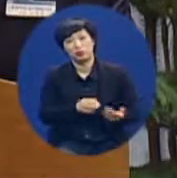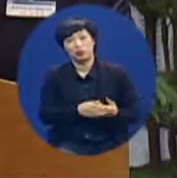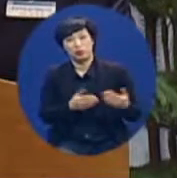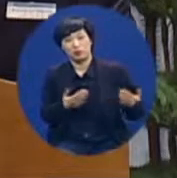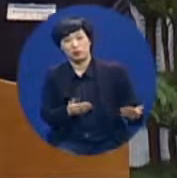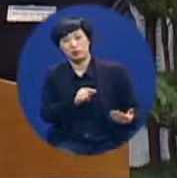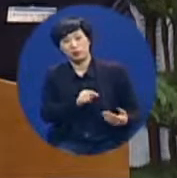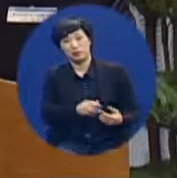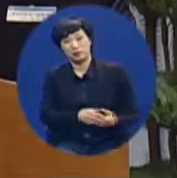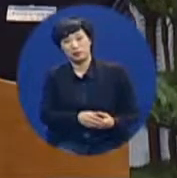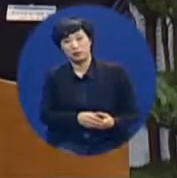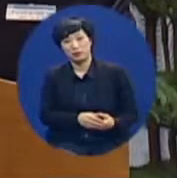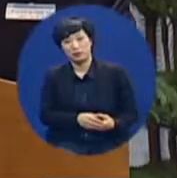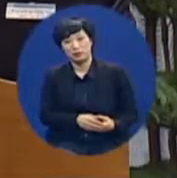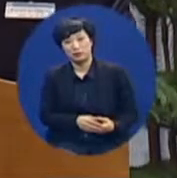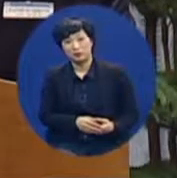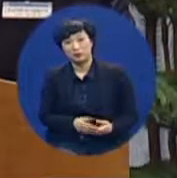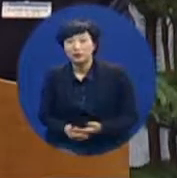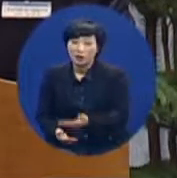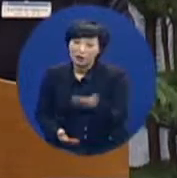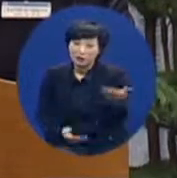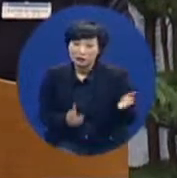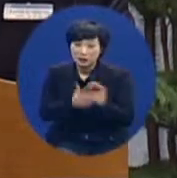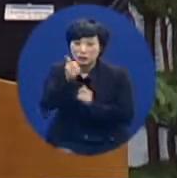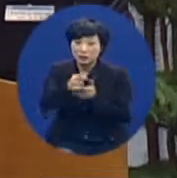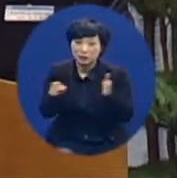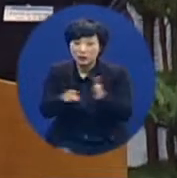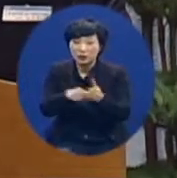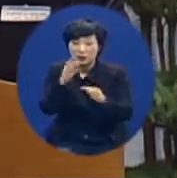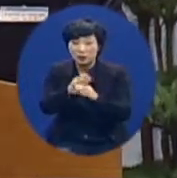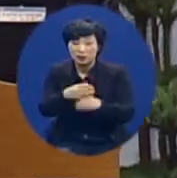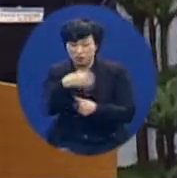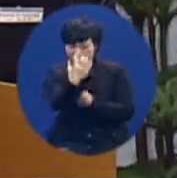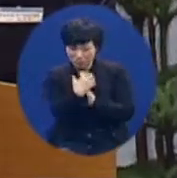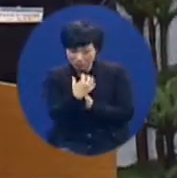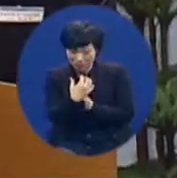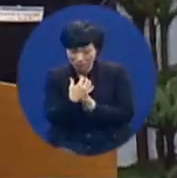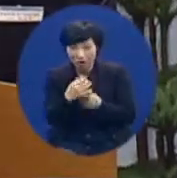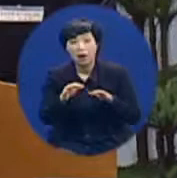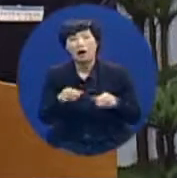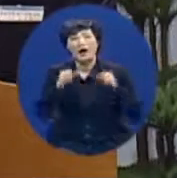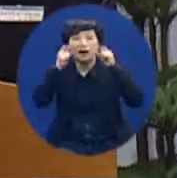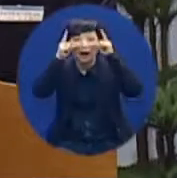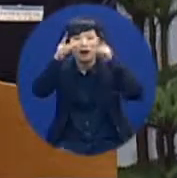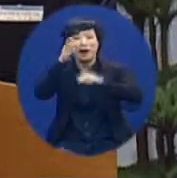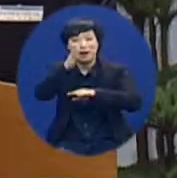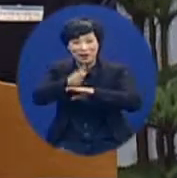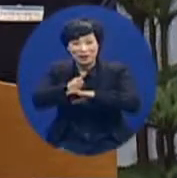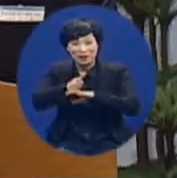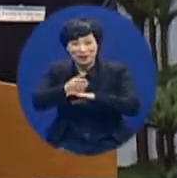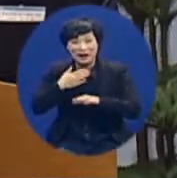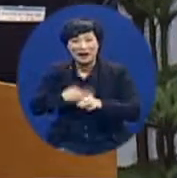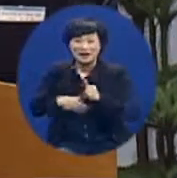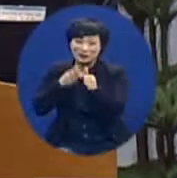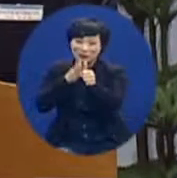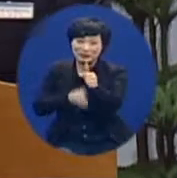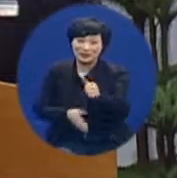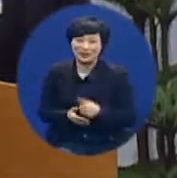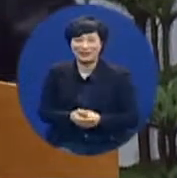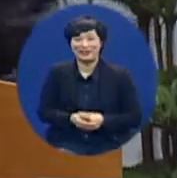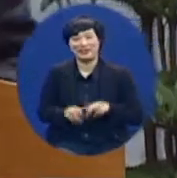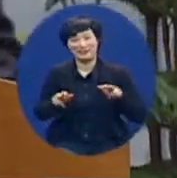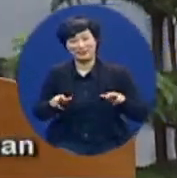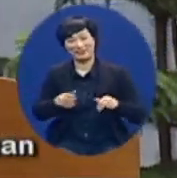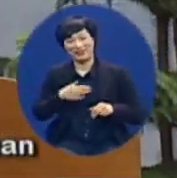예 여러분 예수 믿다 핍박 받거든 감사한 줄 알아야 돼 아멘 아멘 아 내가